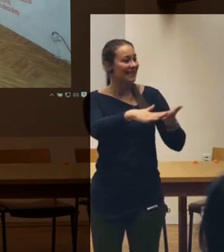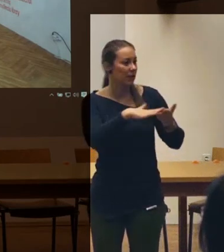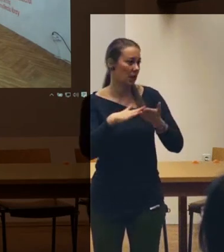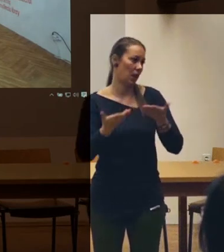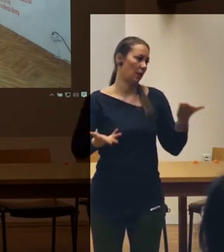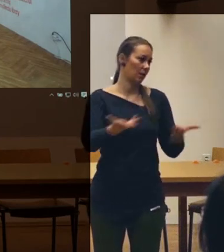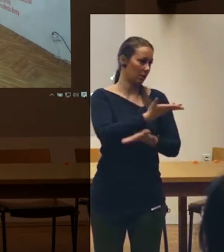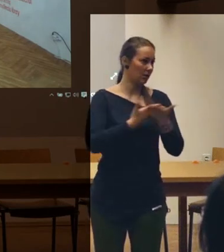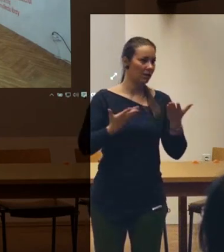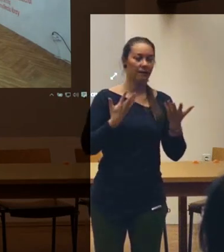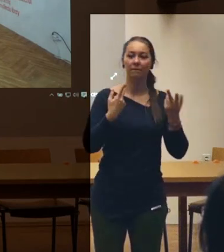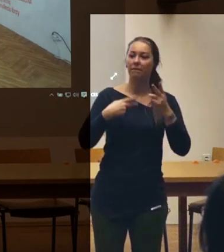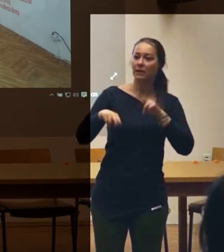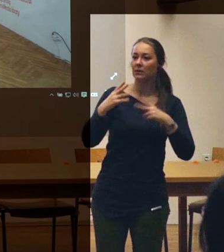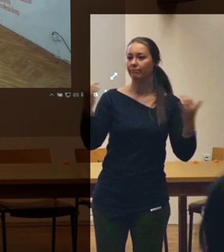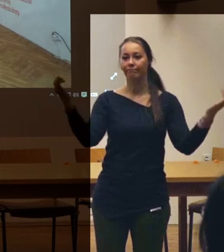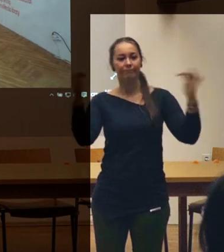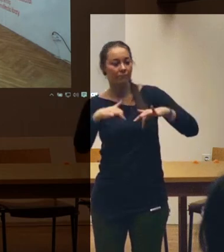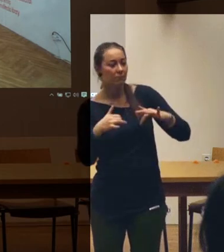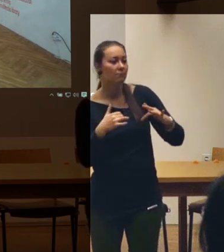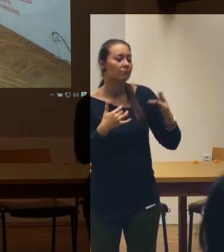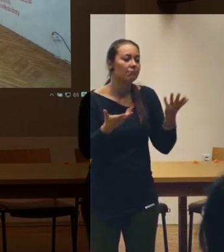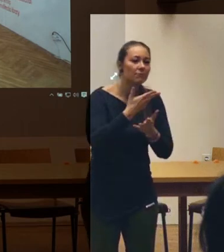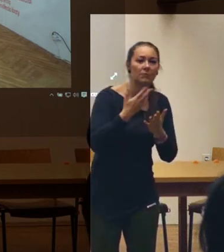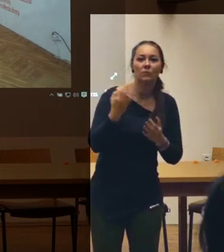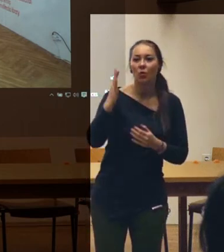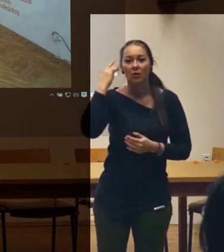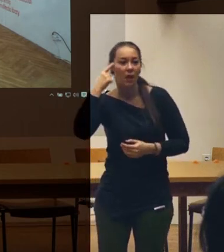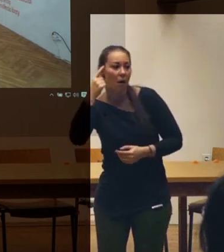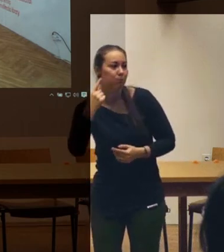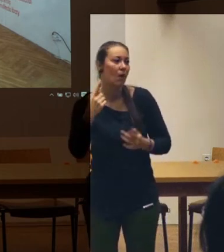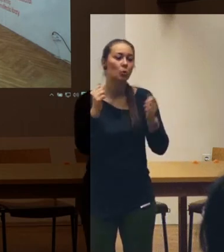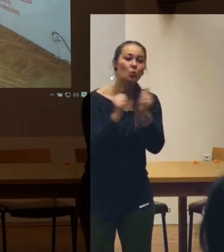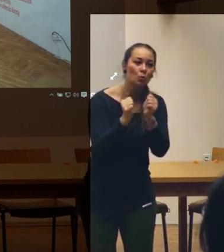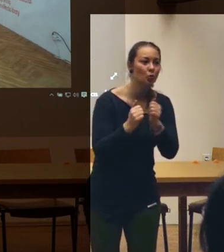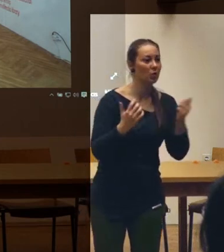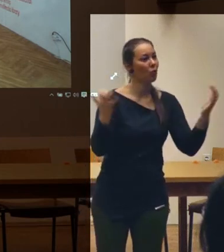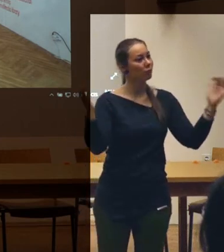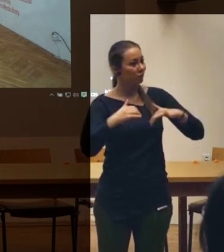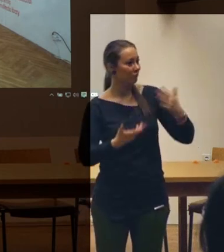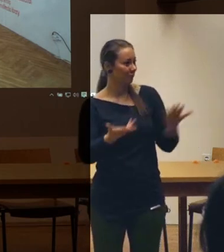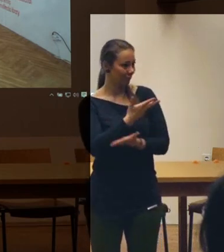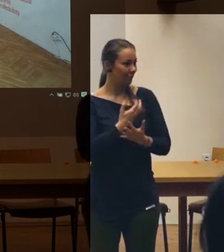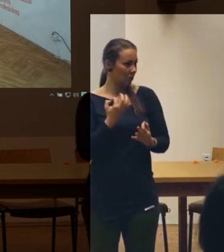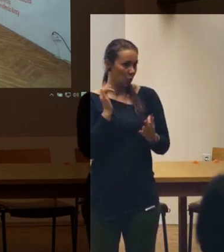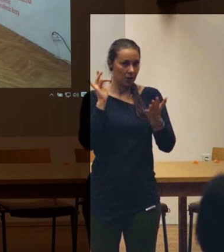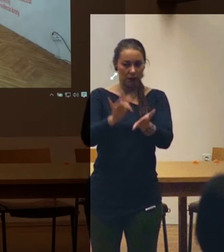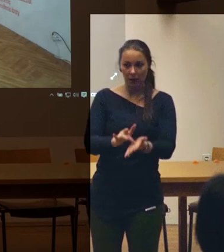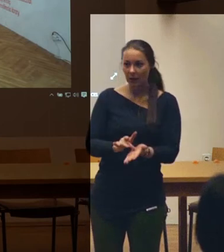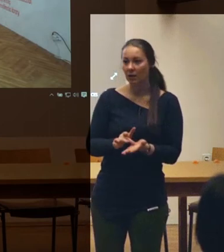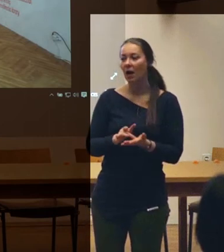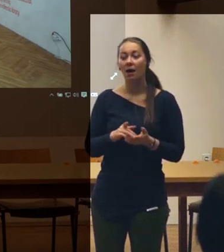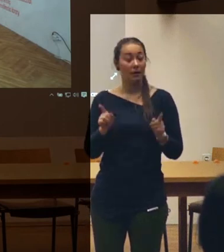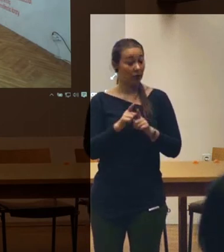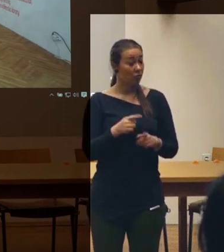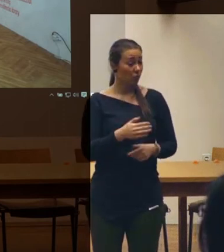názory, myšlienky, praxe, a tak ďalej. A vlastne jednou z vecí, ktorá sa vlastne štandardne vôbec ako